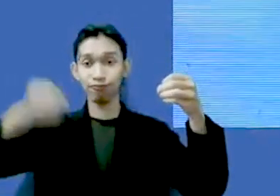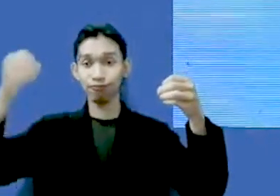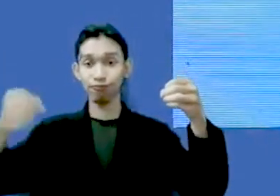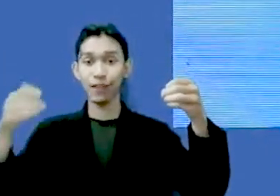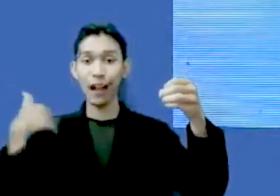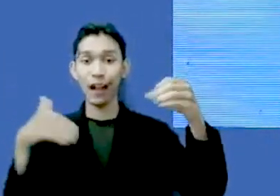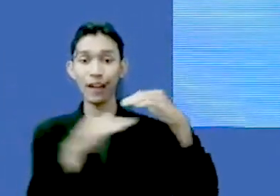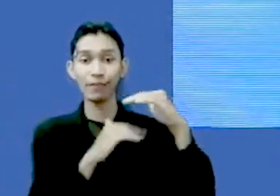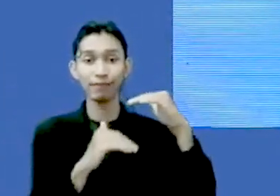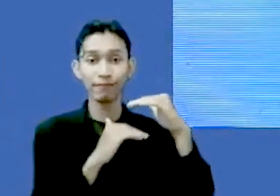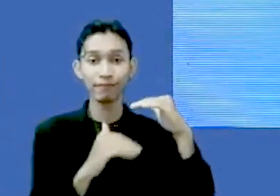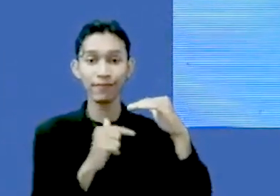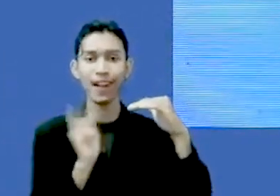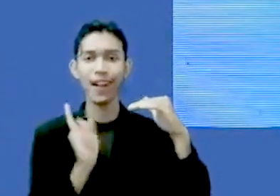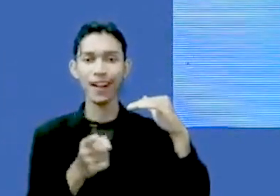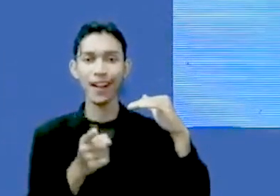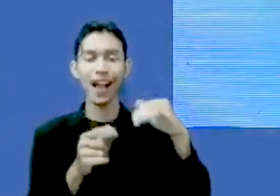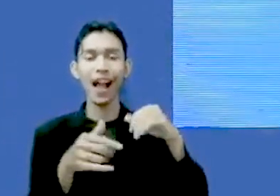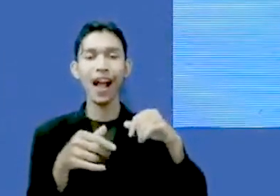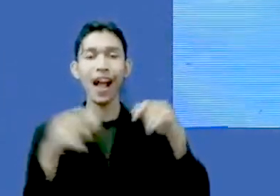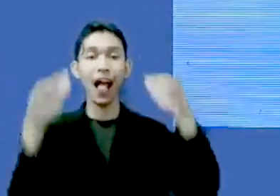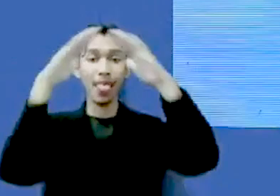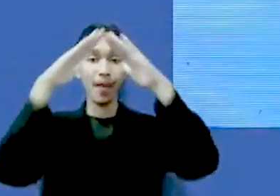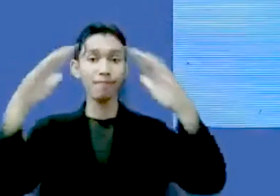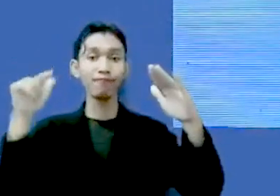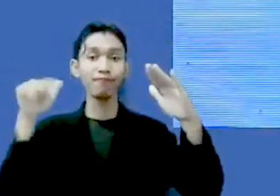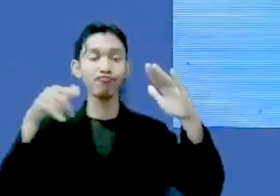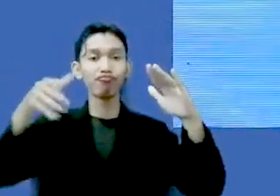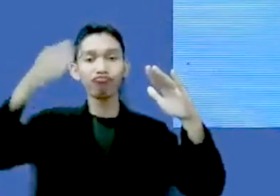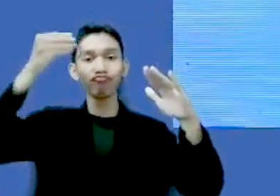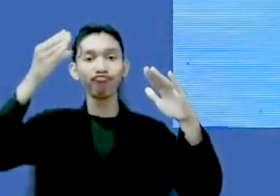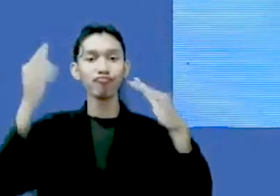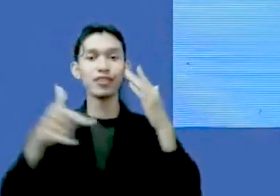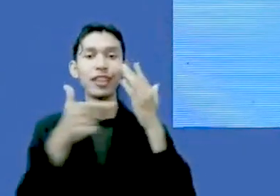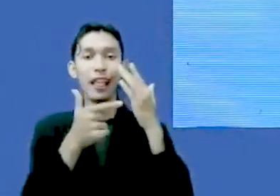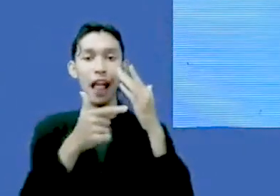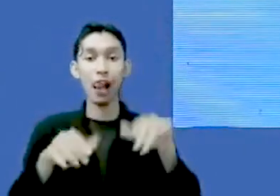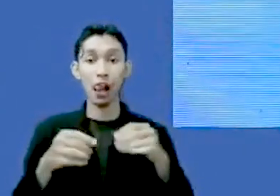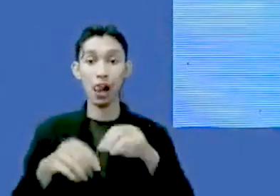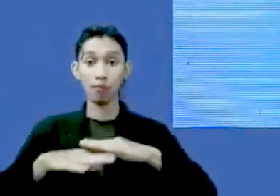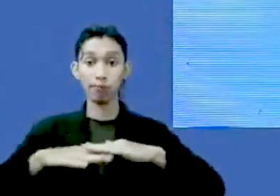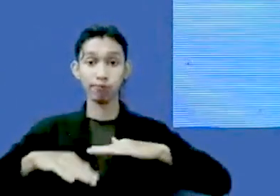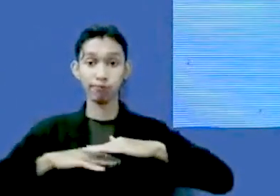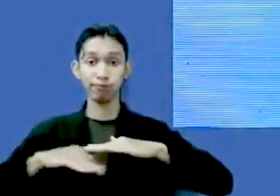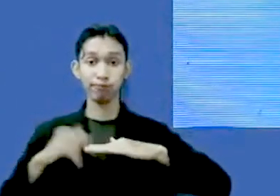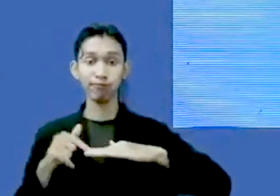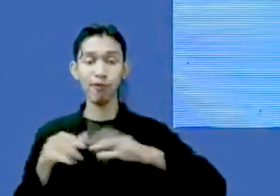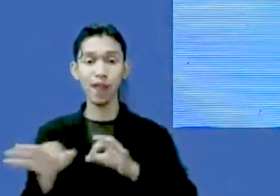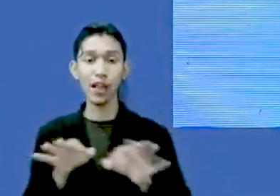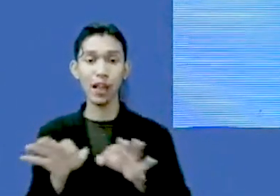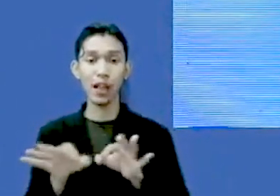pengukuran kecakapan digital Hai pondasinya adalah infrastructure and